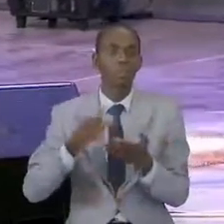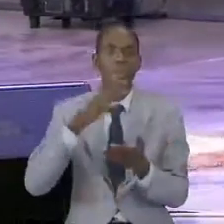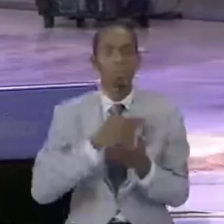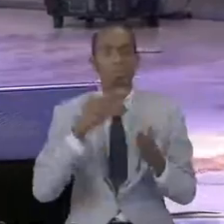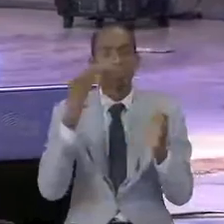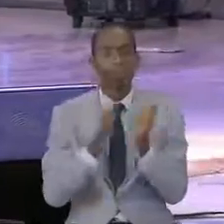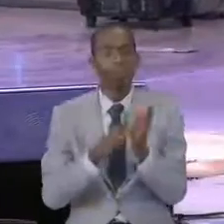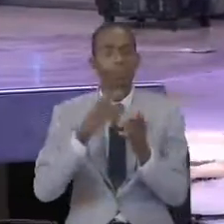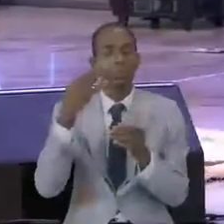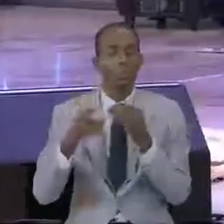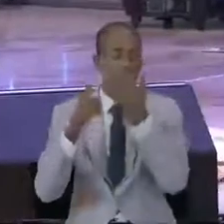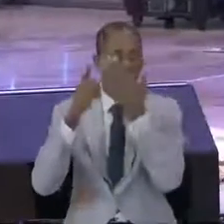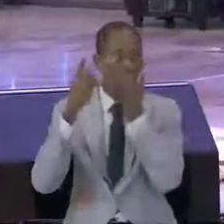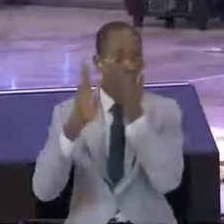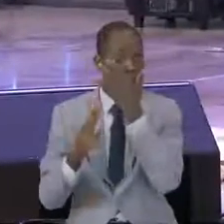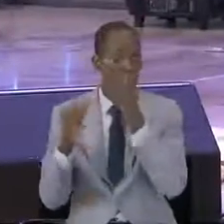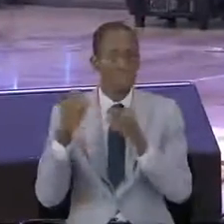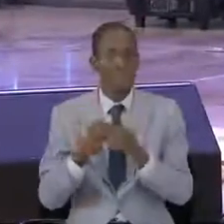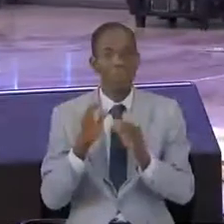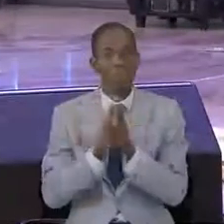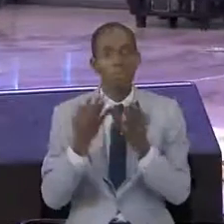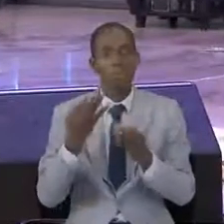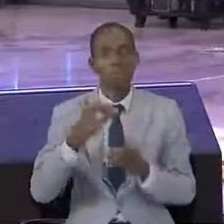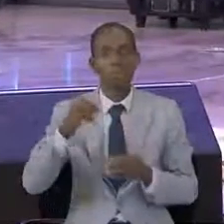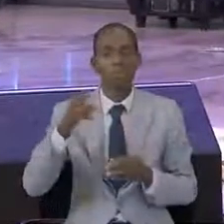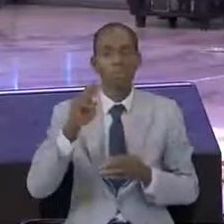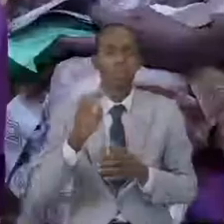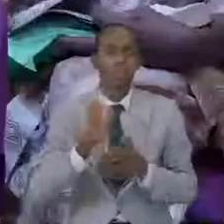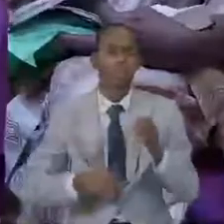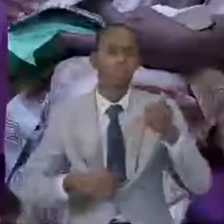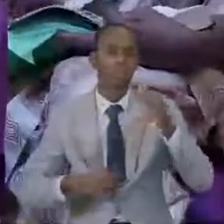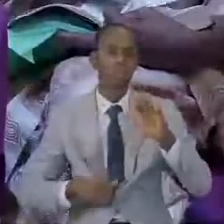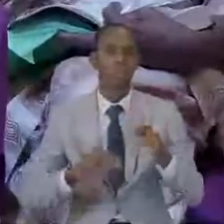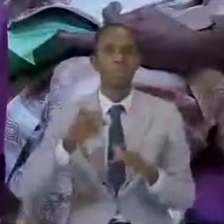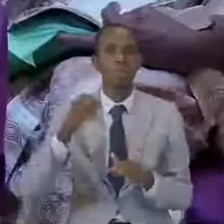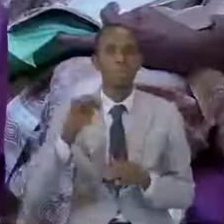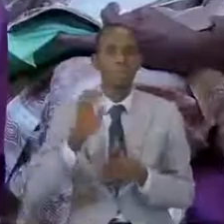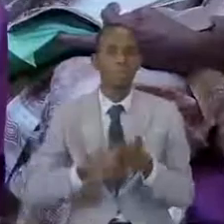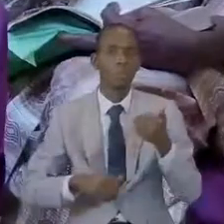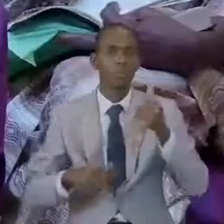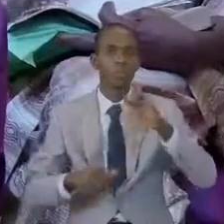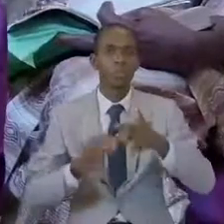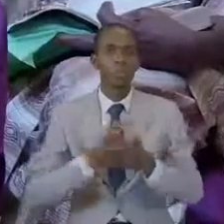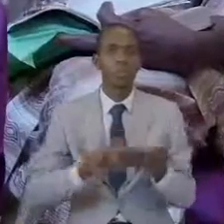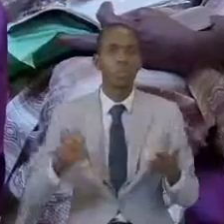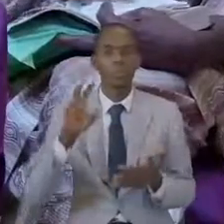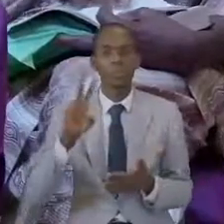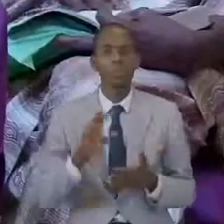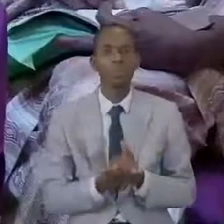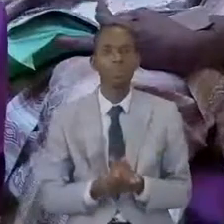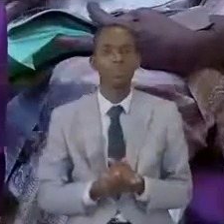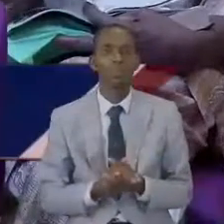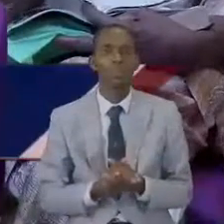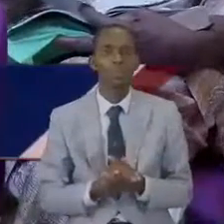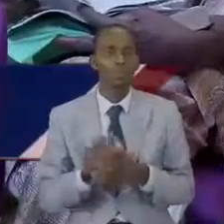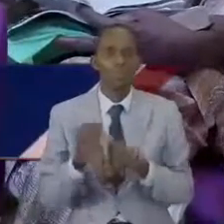de Dieu Jean chapitre 15 verset 2 l'évangile selon Jean chapitre